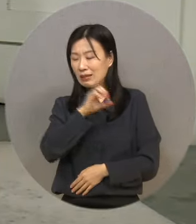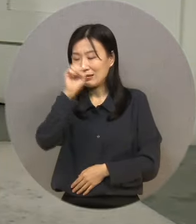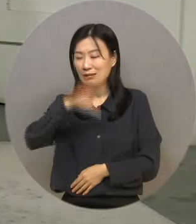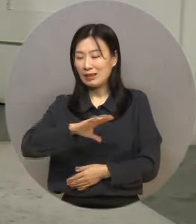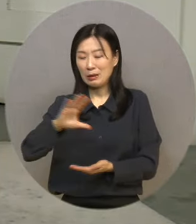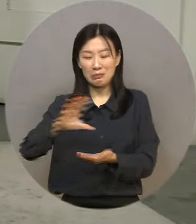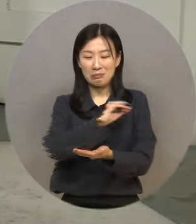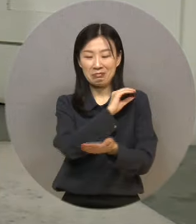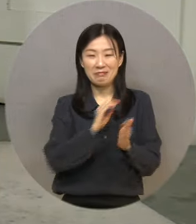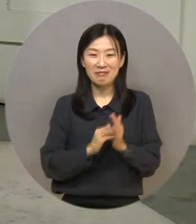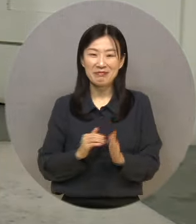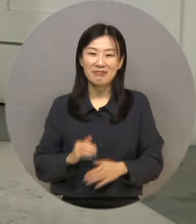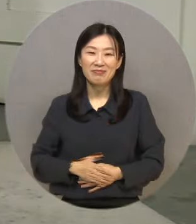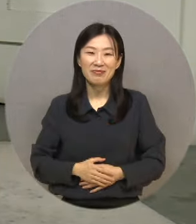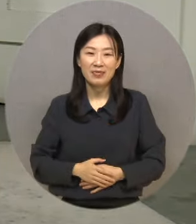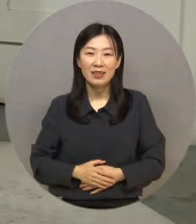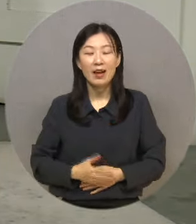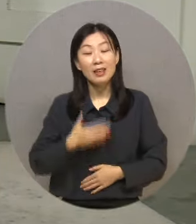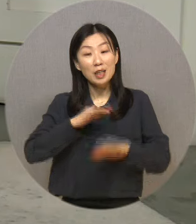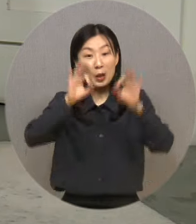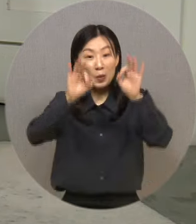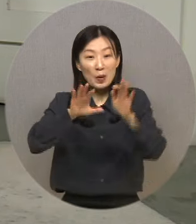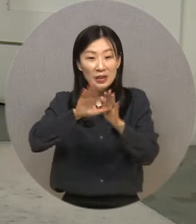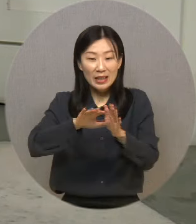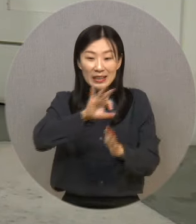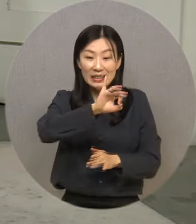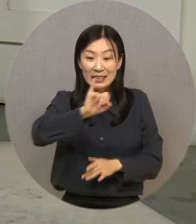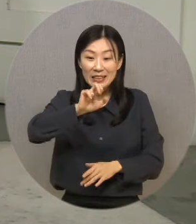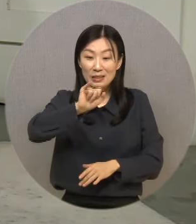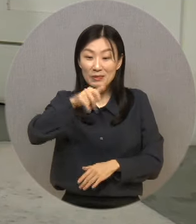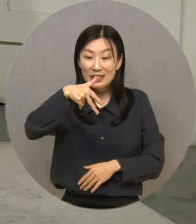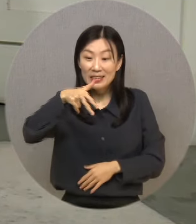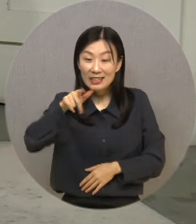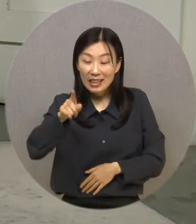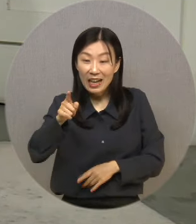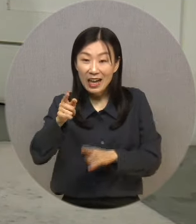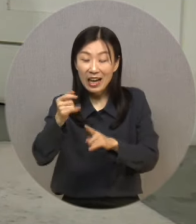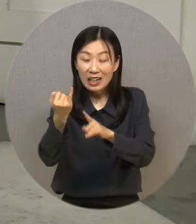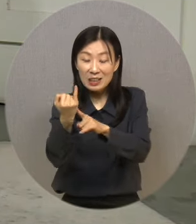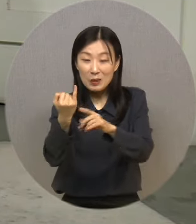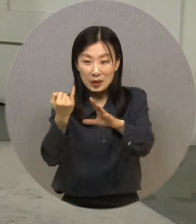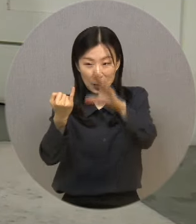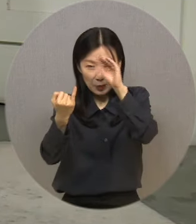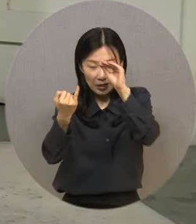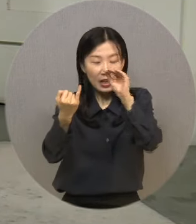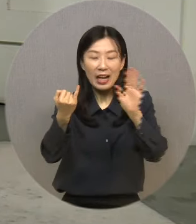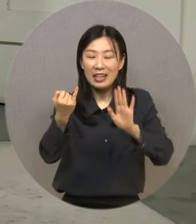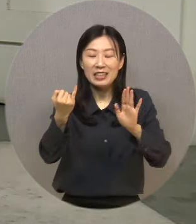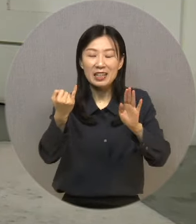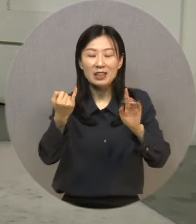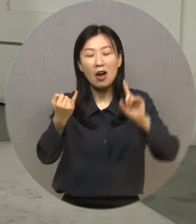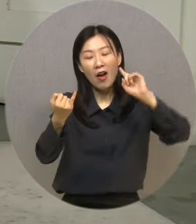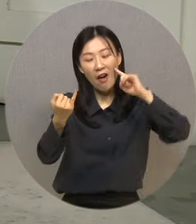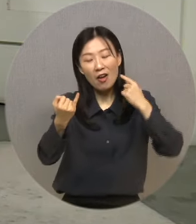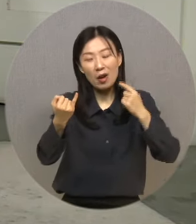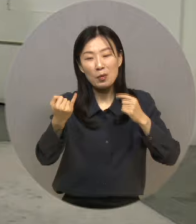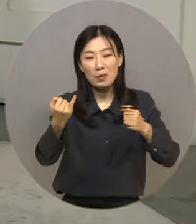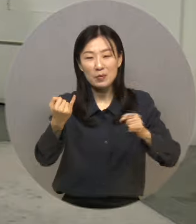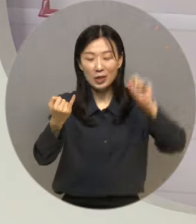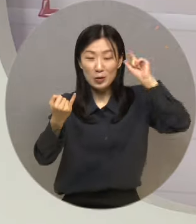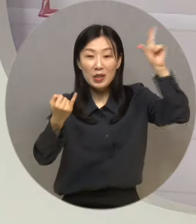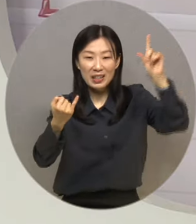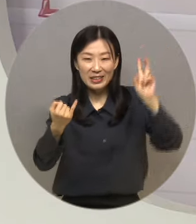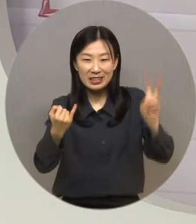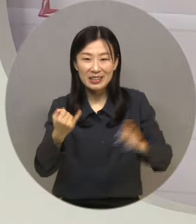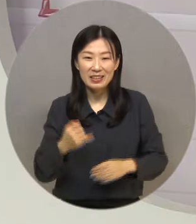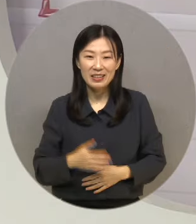야, 내가 볼 땐 이미자 선생님을 닮으신 게 아니고 네. 이미자 선생님보다 훨씬 뛰어나셨어. 네. 왜냐면 이미자 선생님은 뭘 여쭤보면